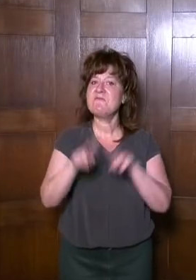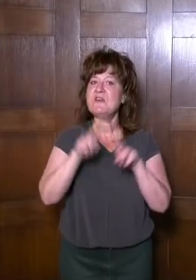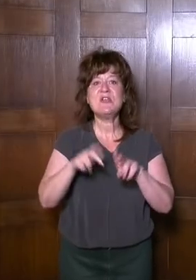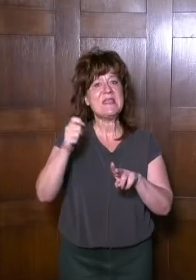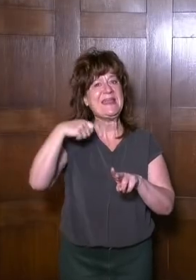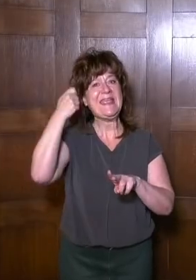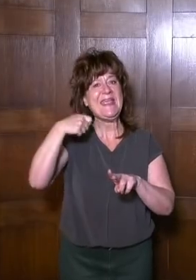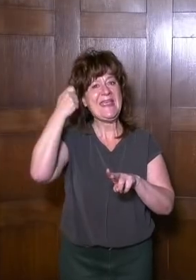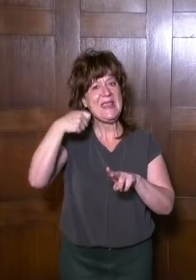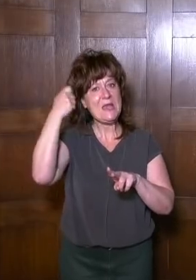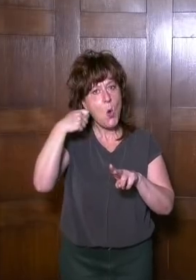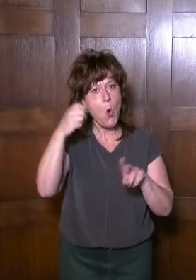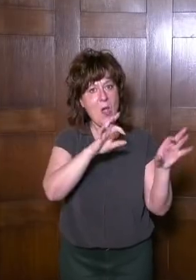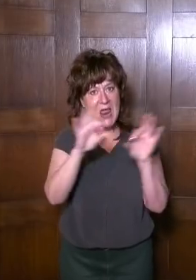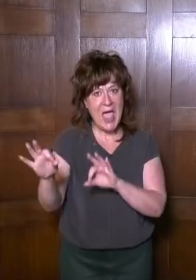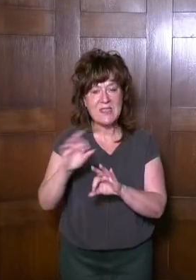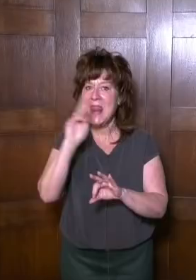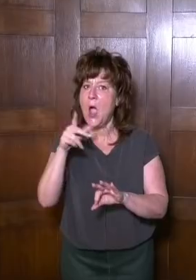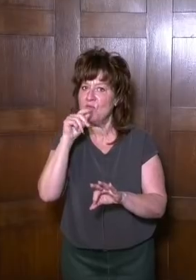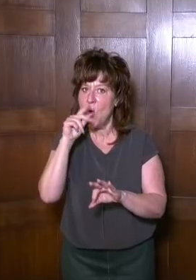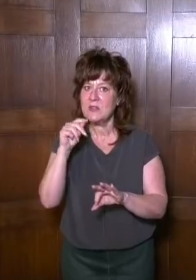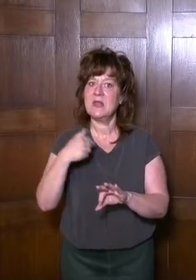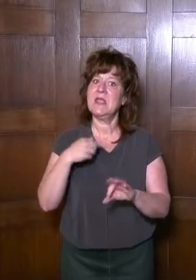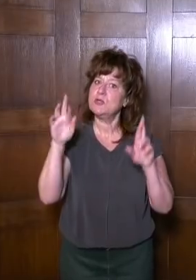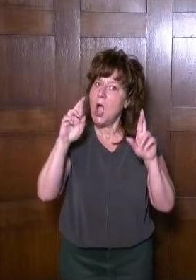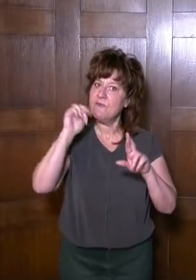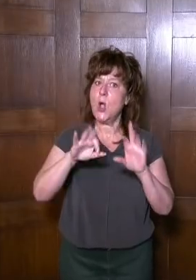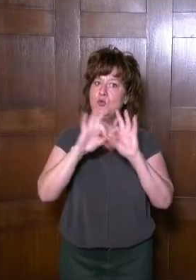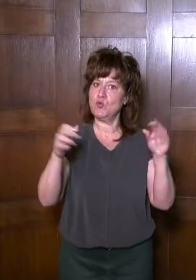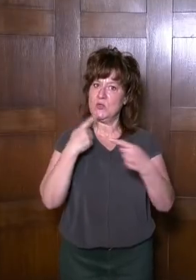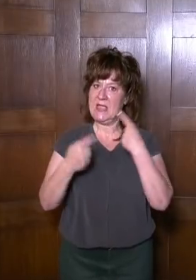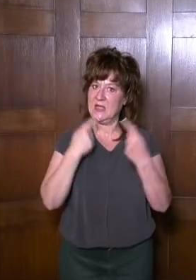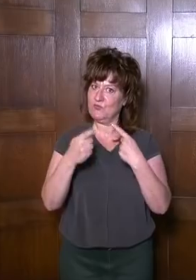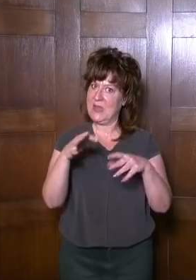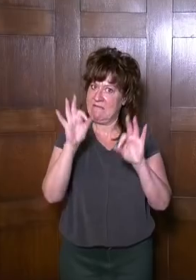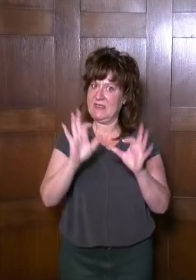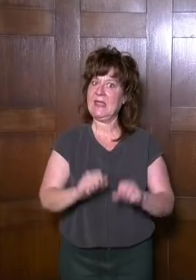Vogtland. Und ja, ich hoffe, dass wir heute gute Gespräche finden werden.